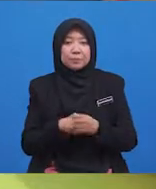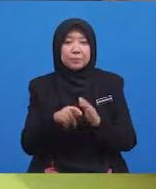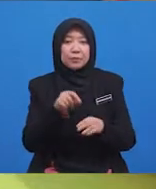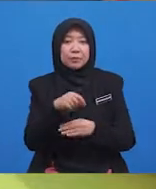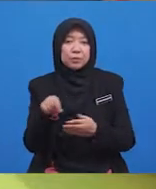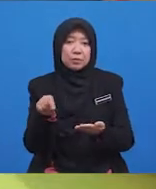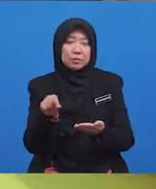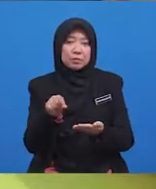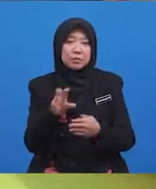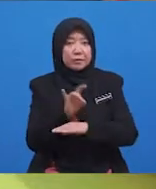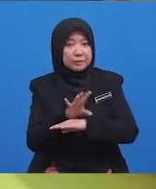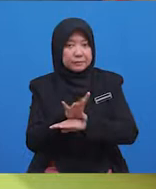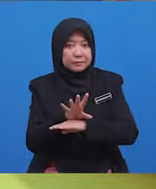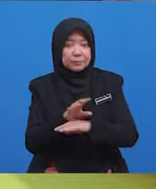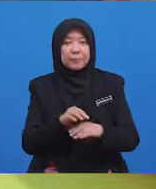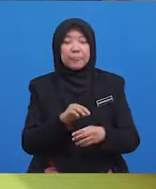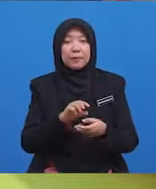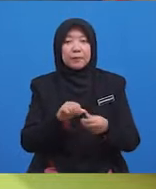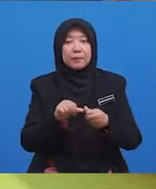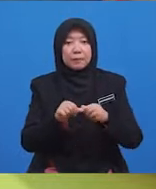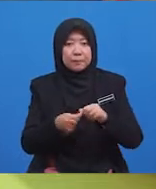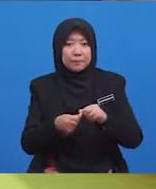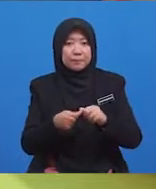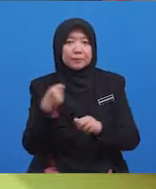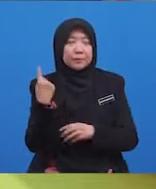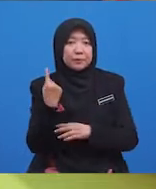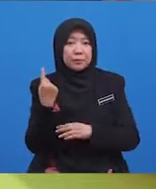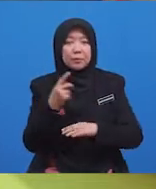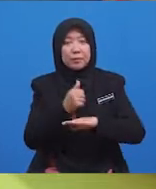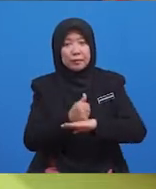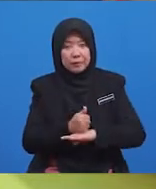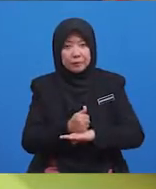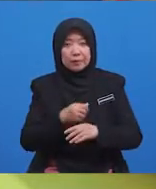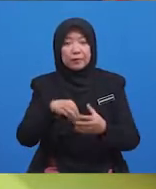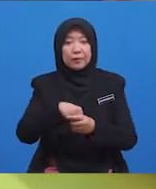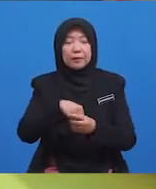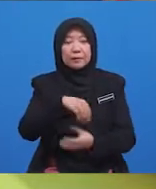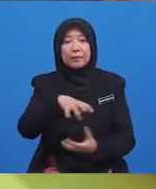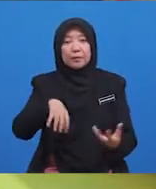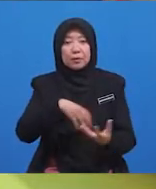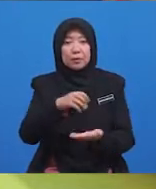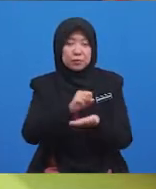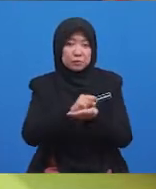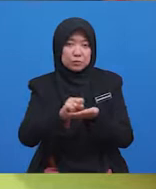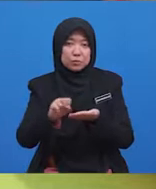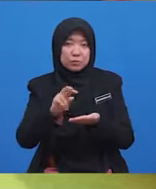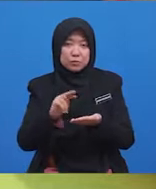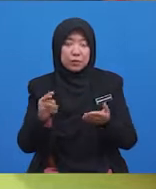Penulis menasihati kita agar sentiasa beradat dalam pergaulan dan menjaga kesucian